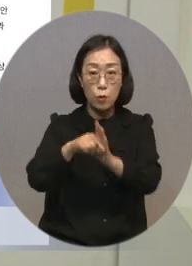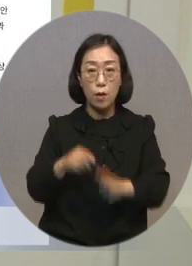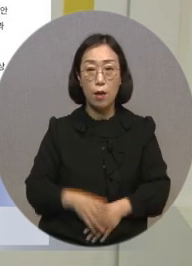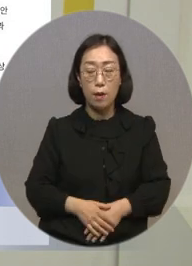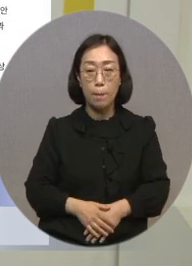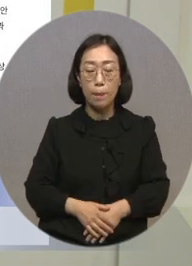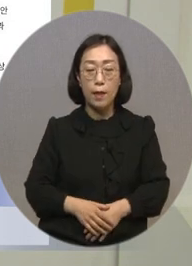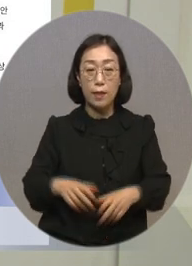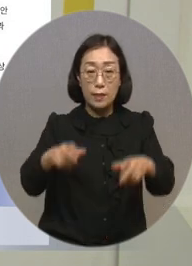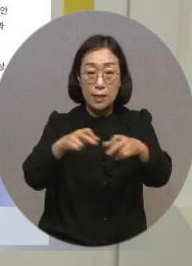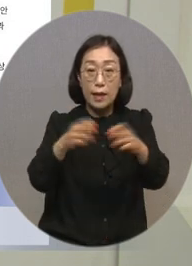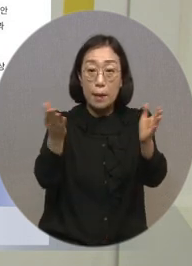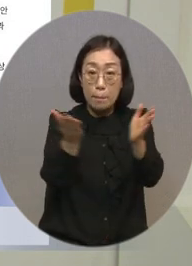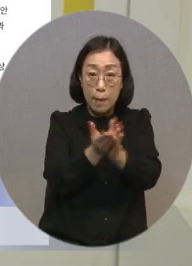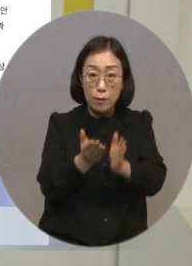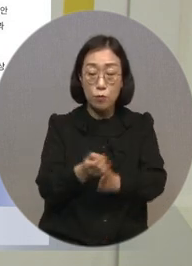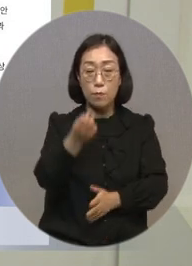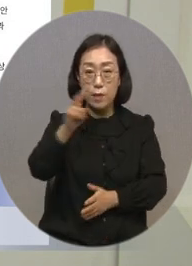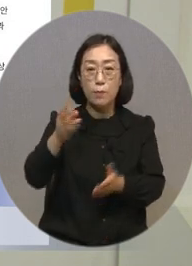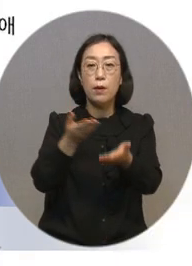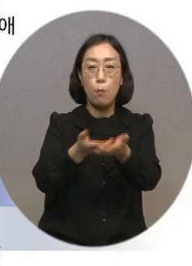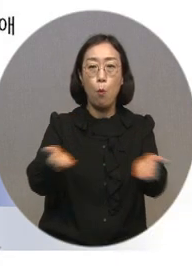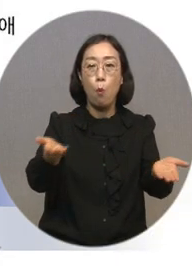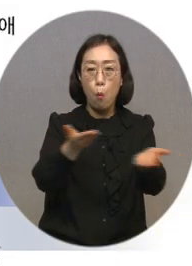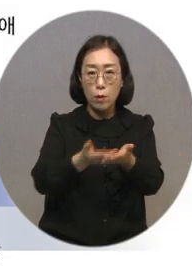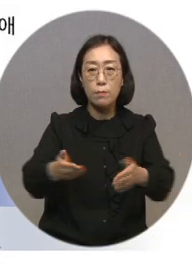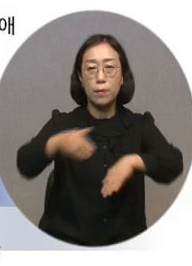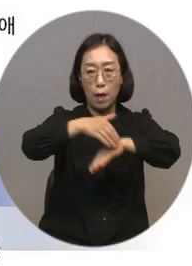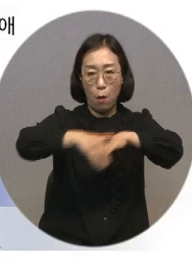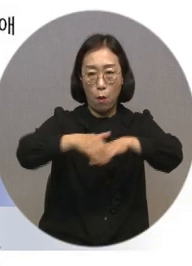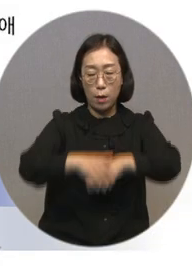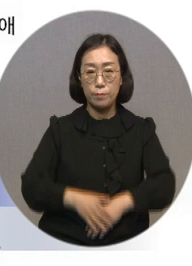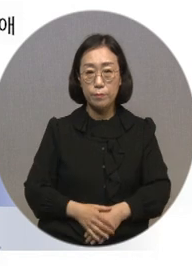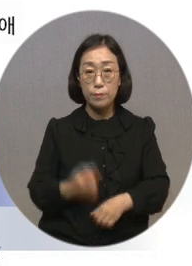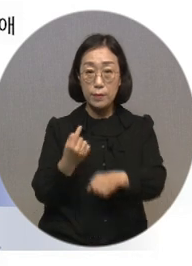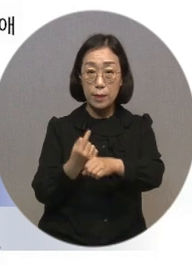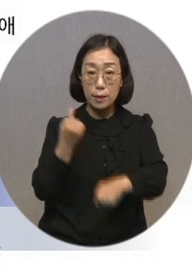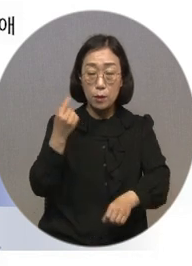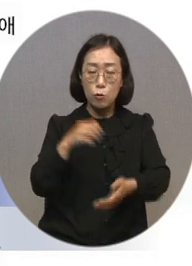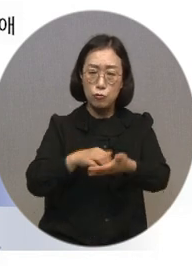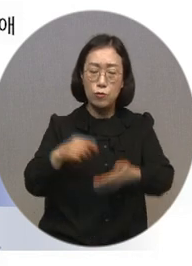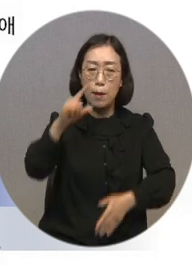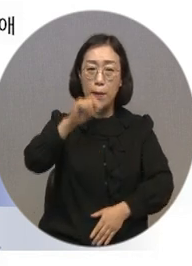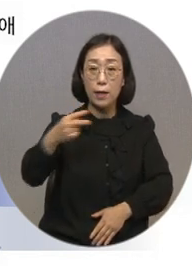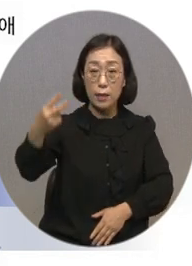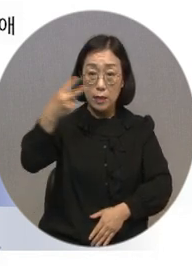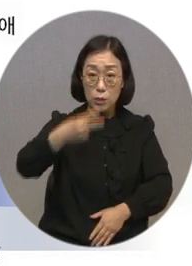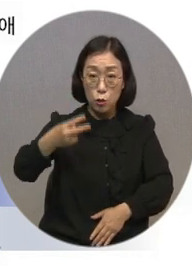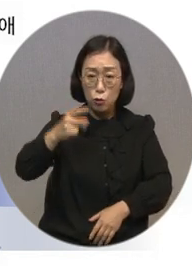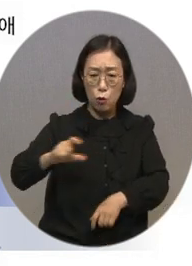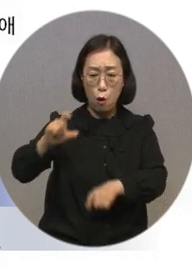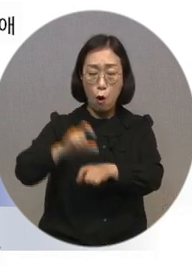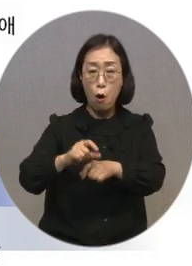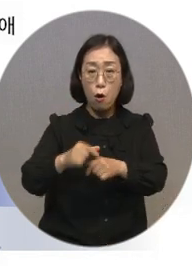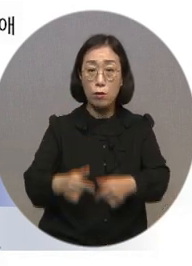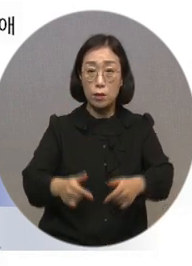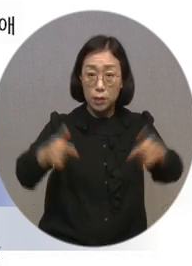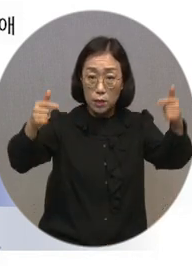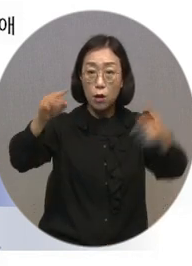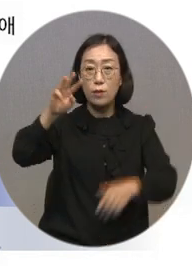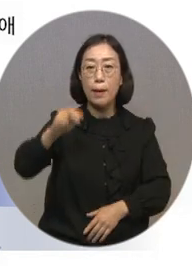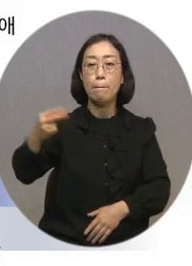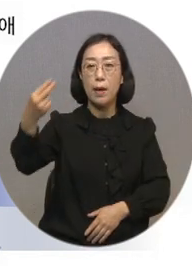장애인용 맞춤형 TV 보급합니다 방통이 지난해 12,000 대보다 2만대 더 많은 3만